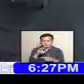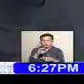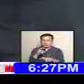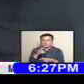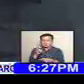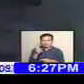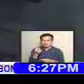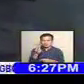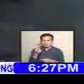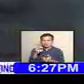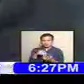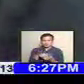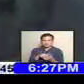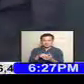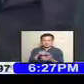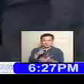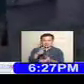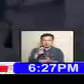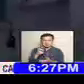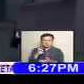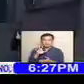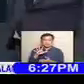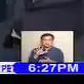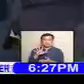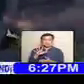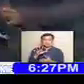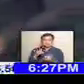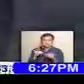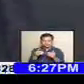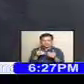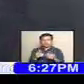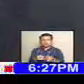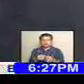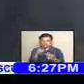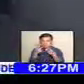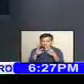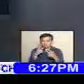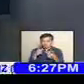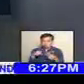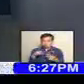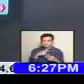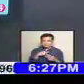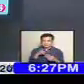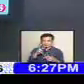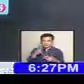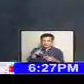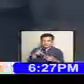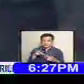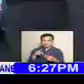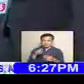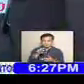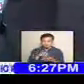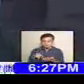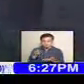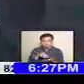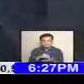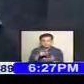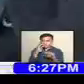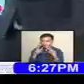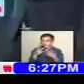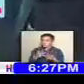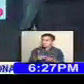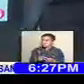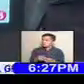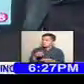212,000 to 475 lang ang lamang. Makikita po natin sa ating vice presidential heat map, mga kapatid.